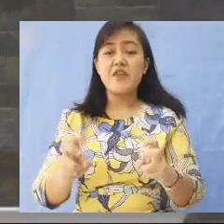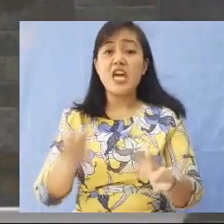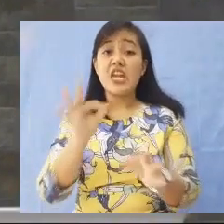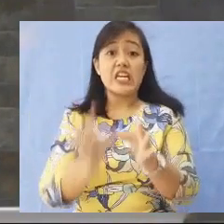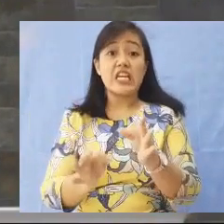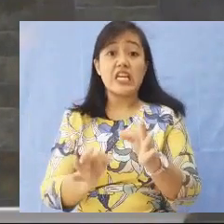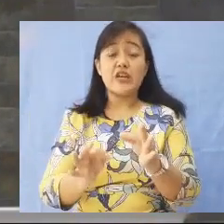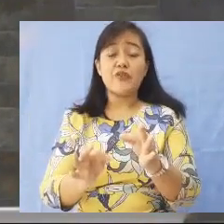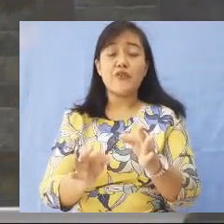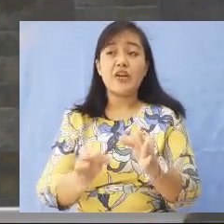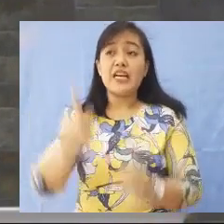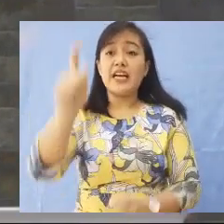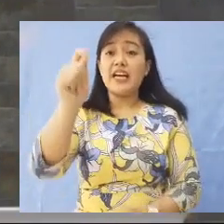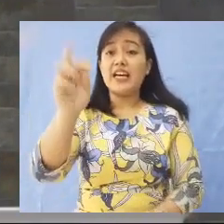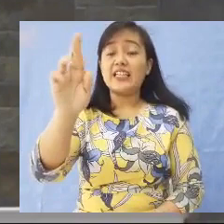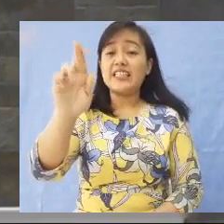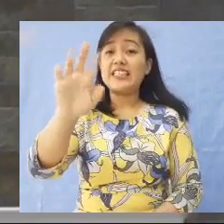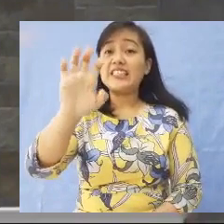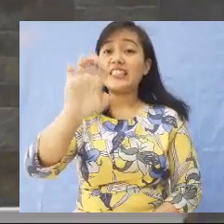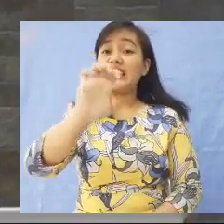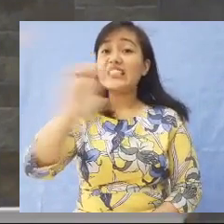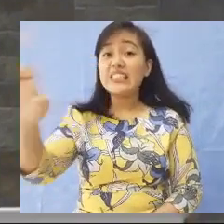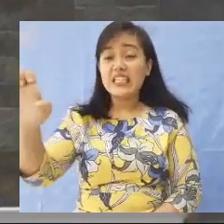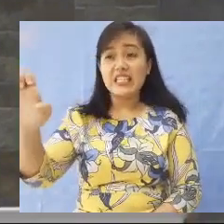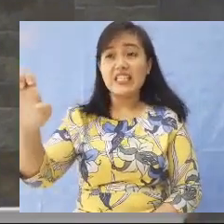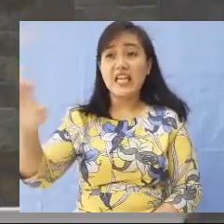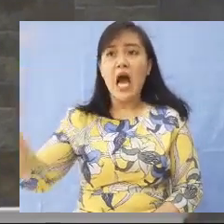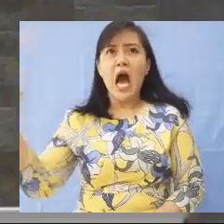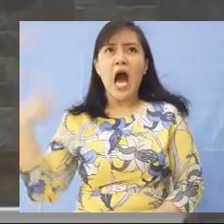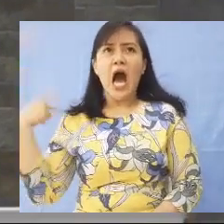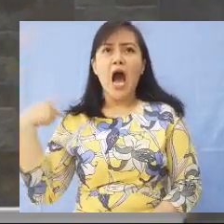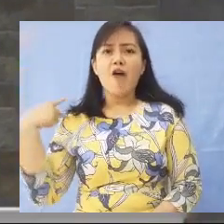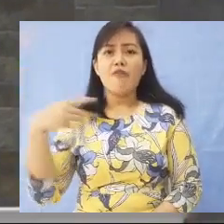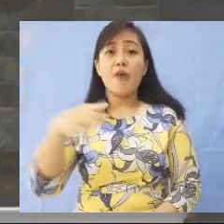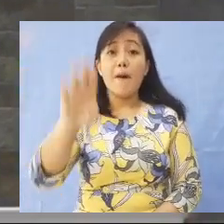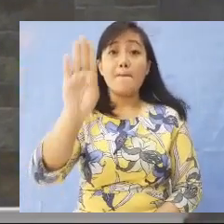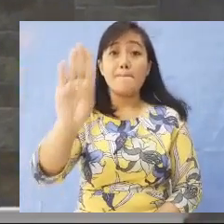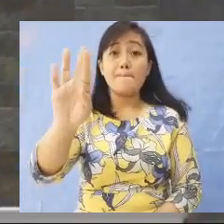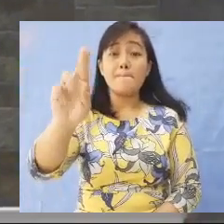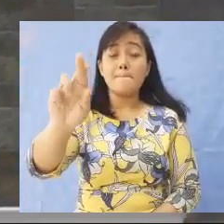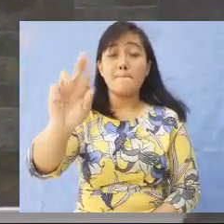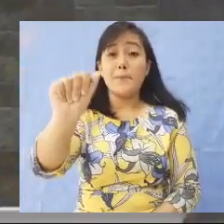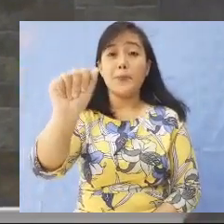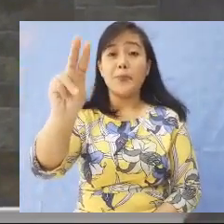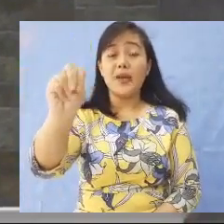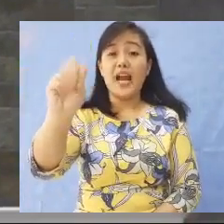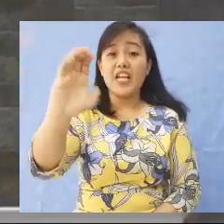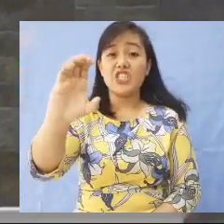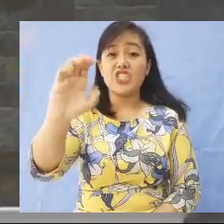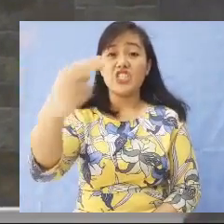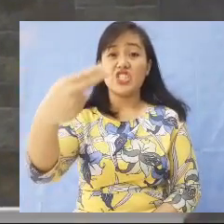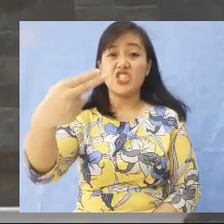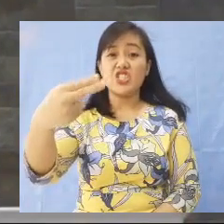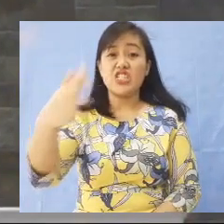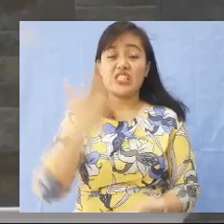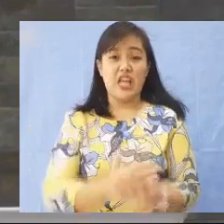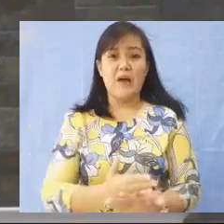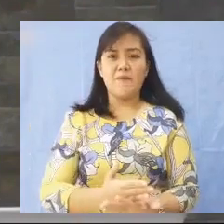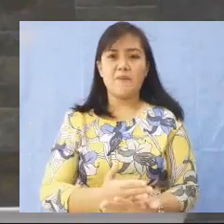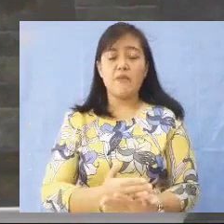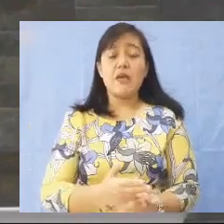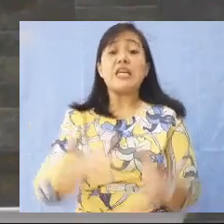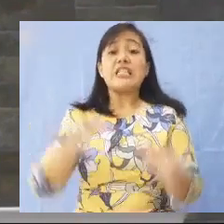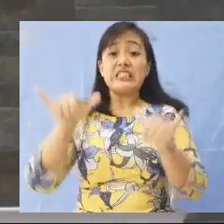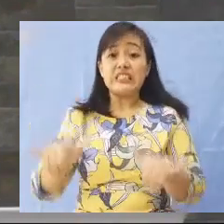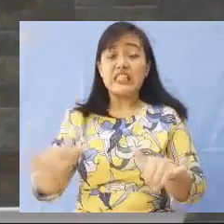long as yung kanyang root ay nakadikit doon sa ground, yung ugat ay nakakapit